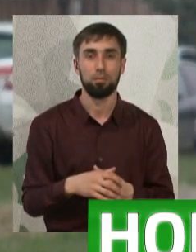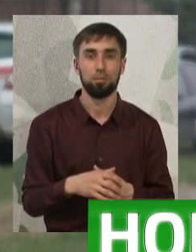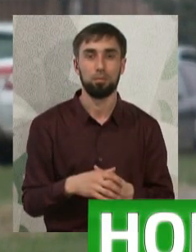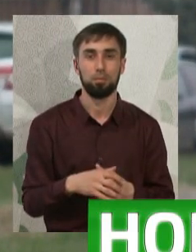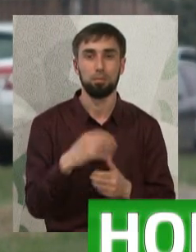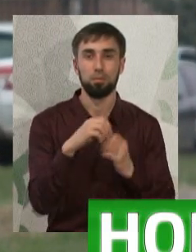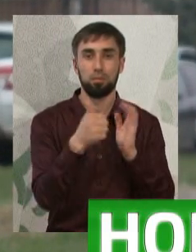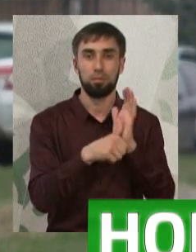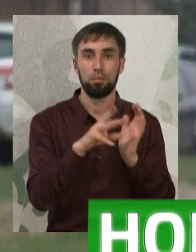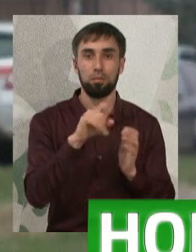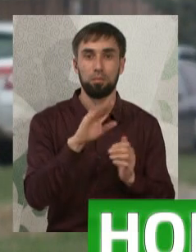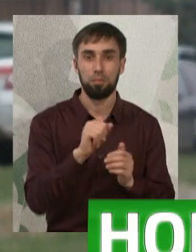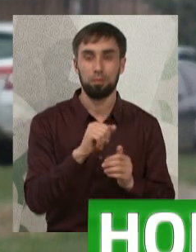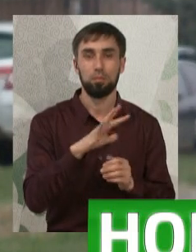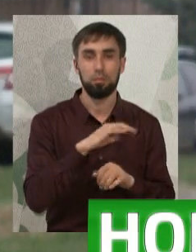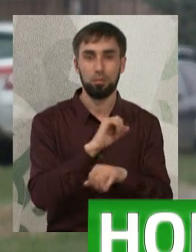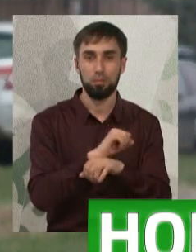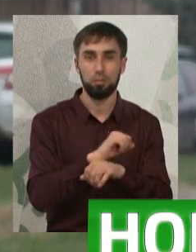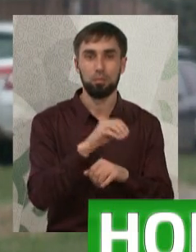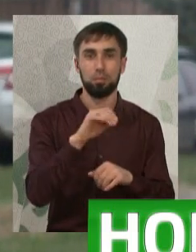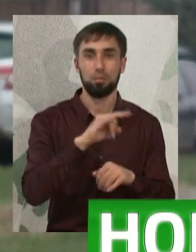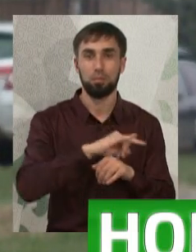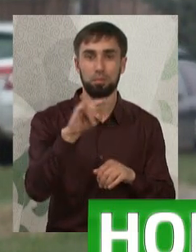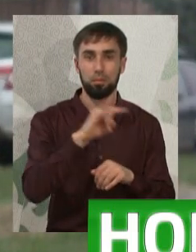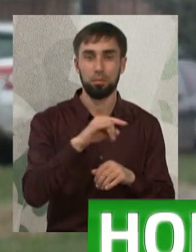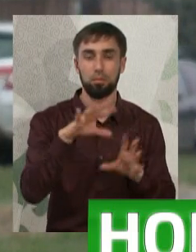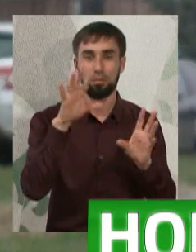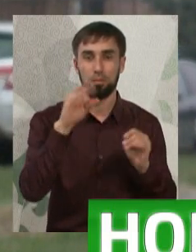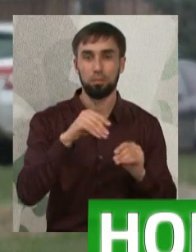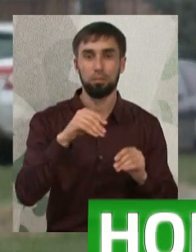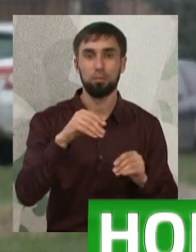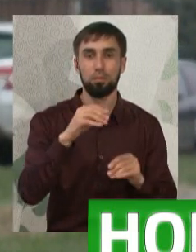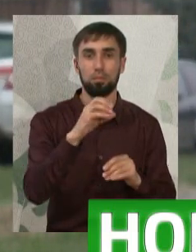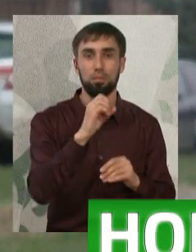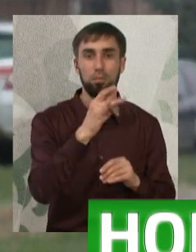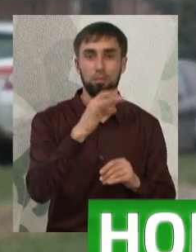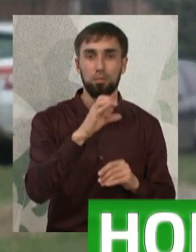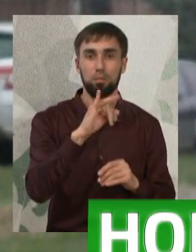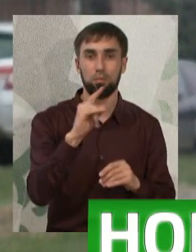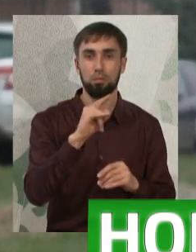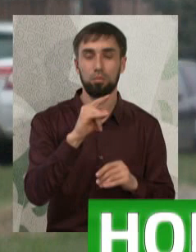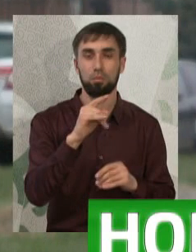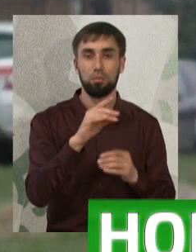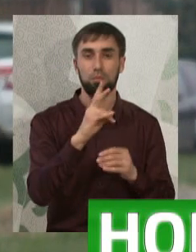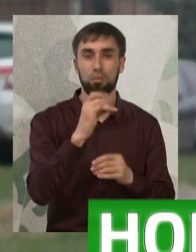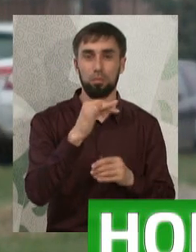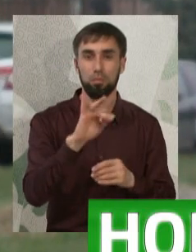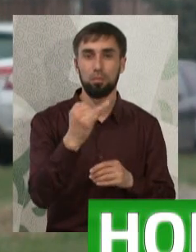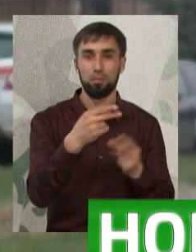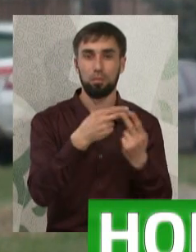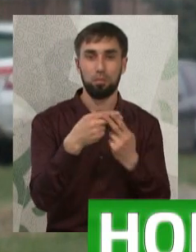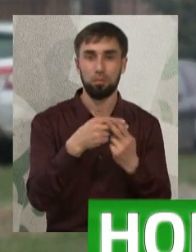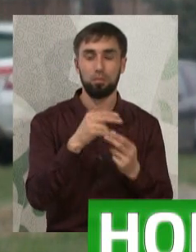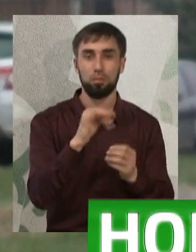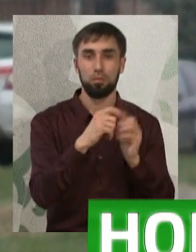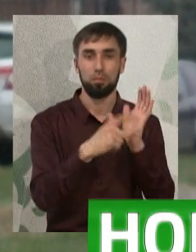Так, 16 марта приостановлено авиасообщение со всеми странами Евросоюза, Норвегии и Швейцарии. А 17